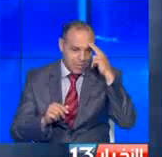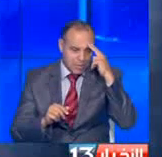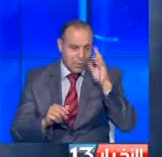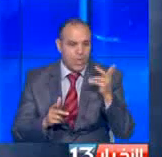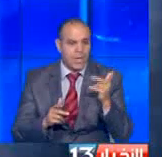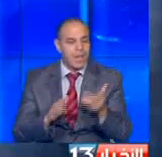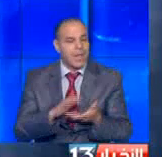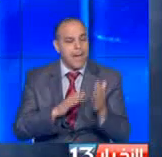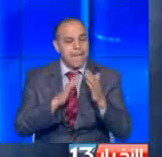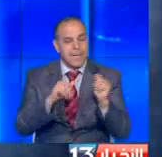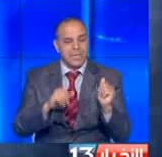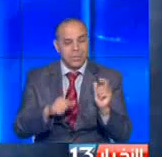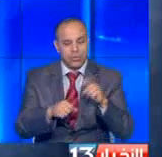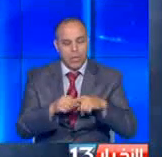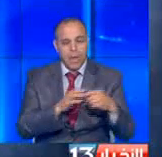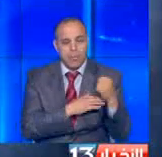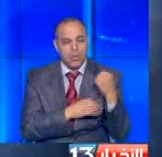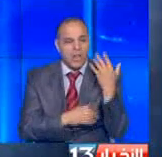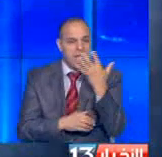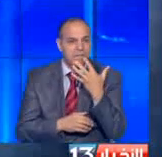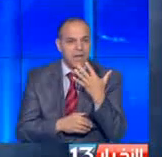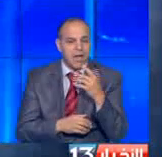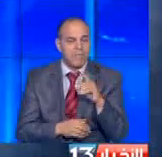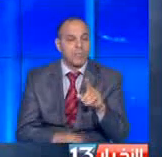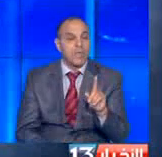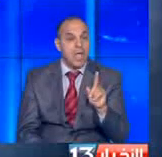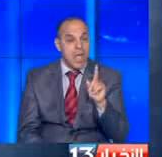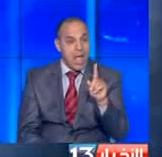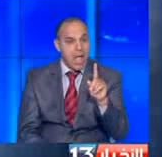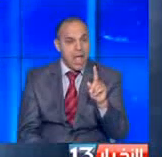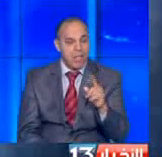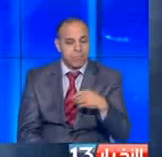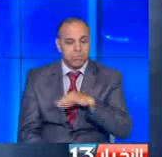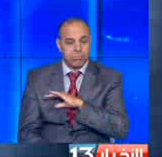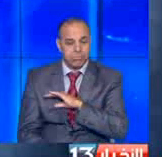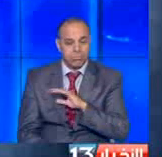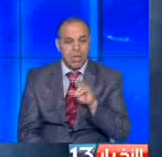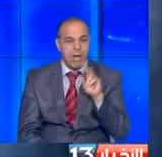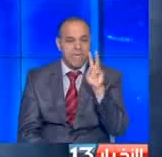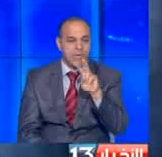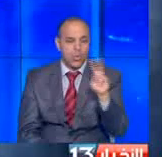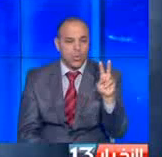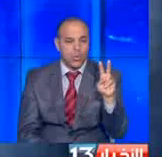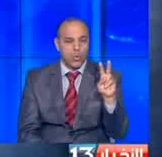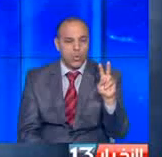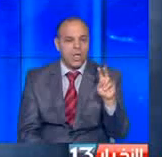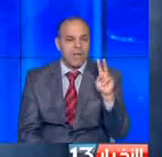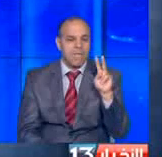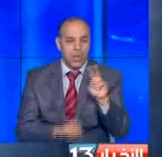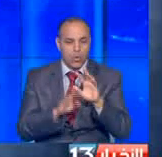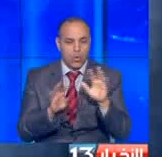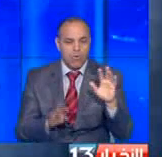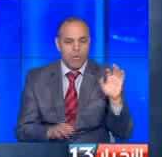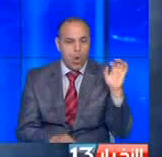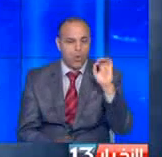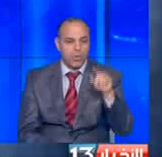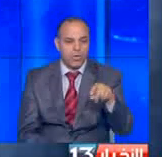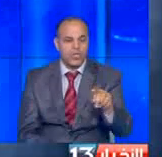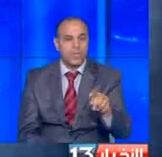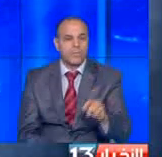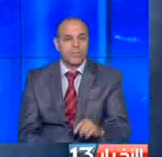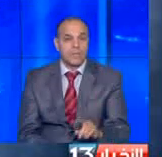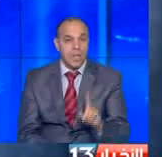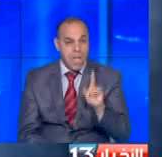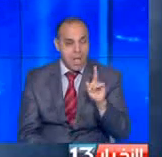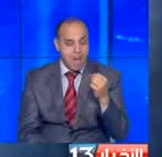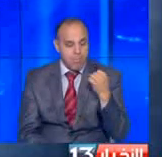القاهره يشارك فى بطوله افريقيا للامم التي تقام من الثاني والعشرين الى التاسع والعشرين من اكتوبر الجاري